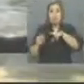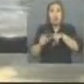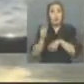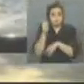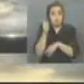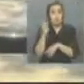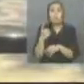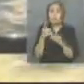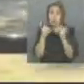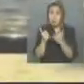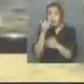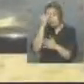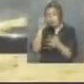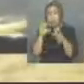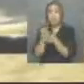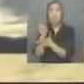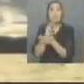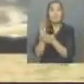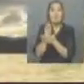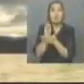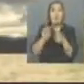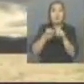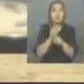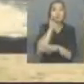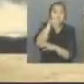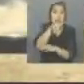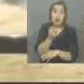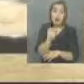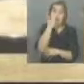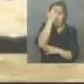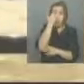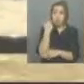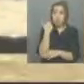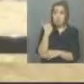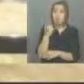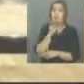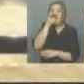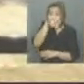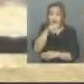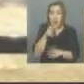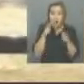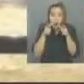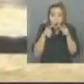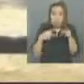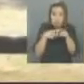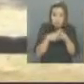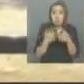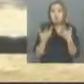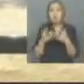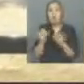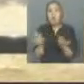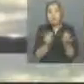ข้อมูลของมูลนิธิเพื่อนช้างพบว่าการล่าช้างเพื่อเอางาและการจับลูกช้างออกจากป่ายังคงมีอยู่อย่างต่อเ